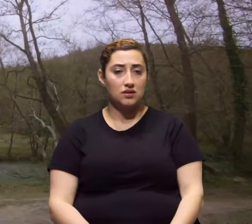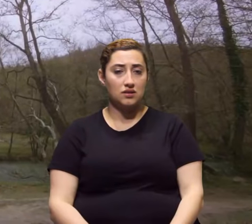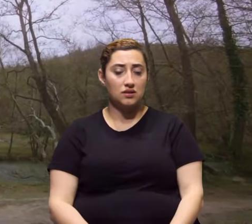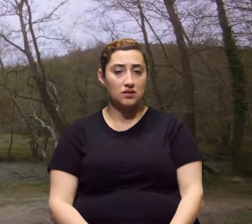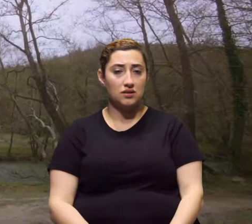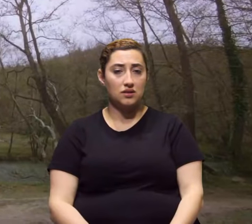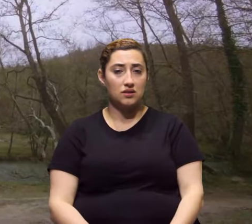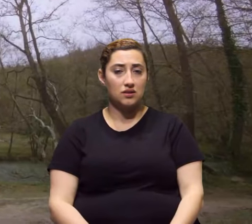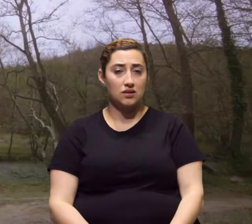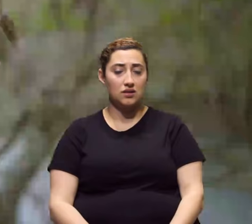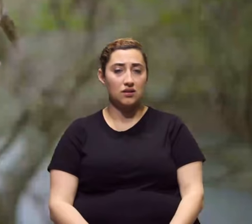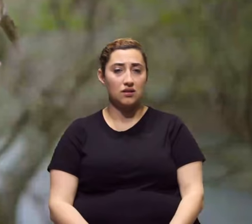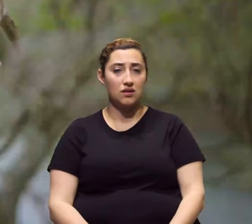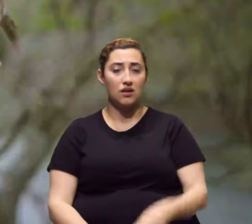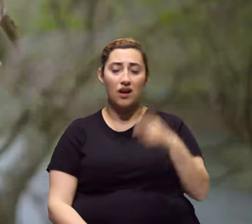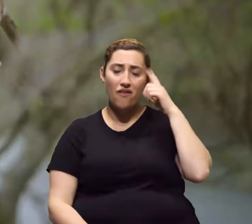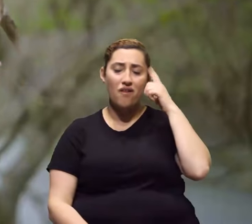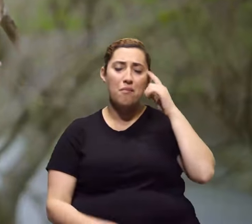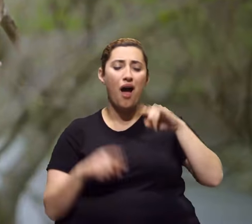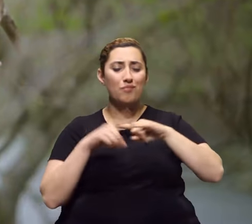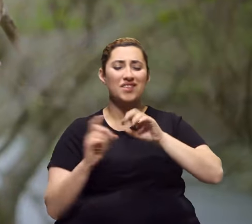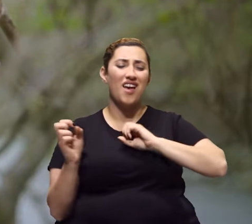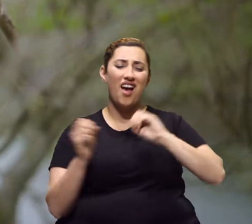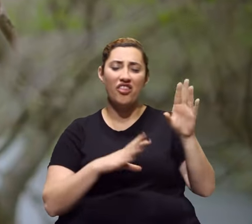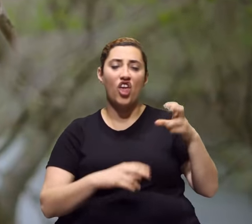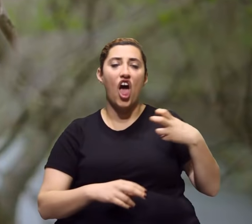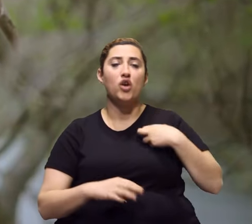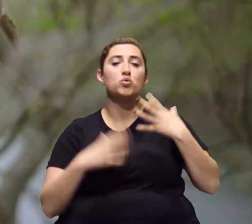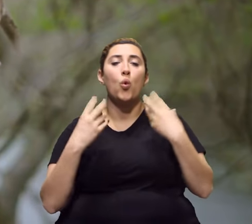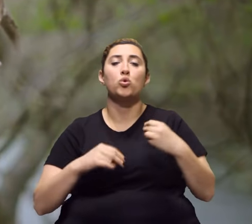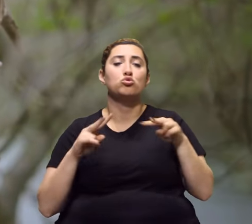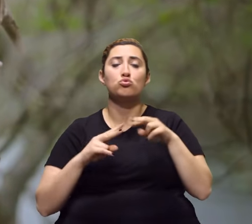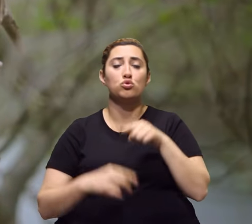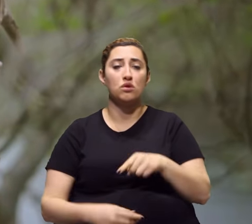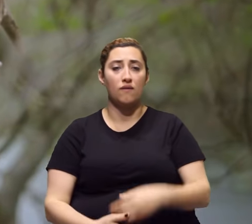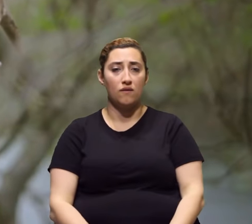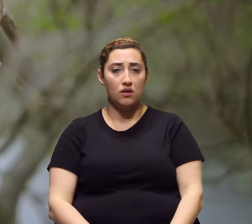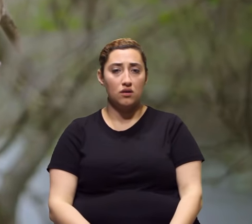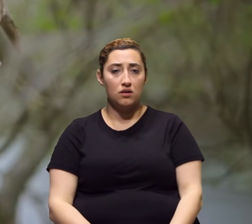Hamza'yı attı kafa. Aşk iledir Mustafa.